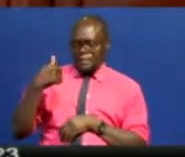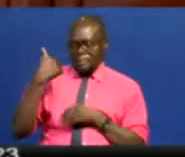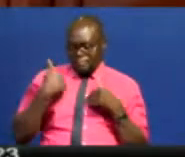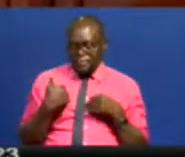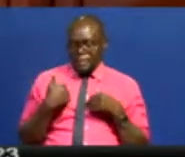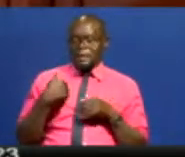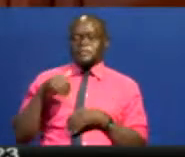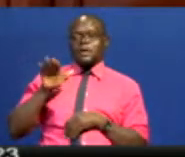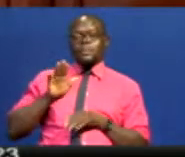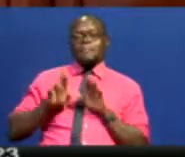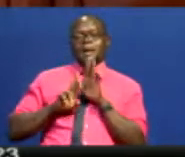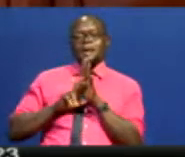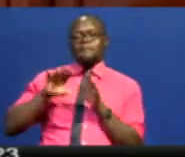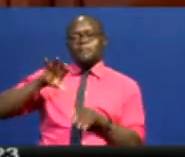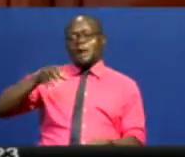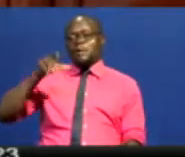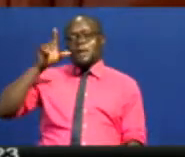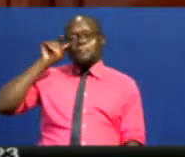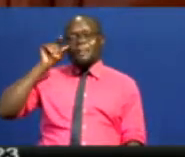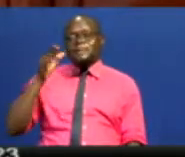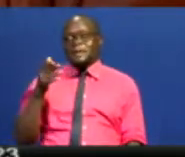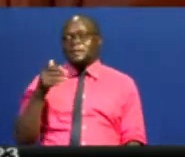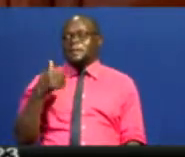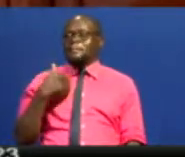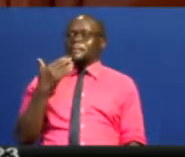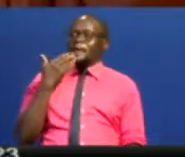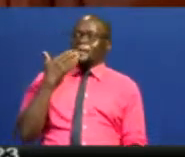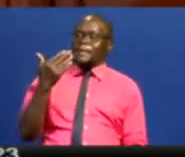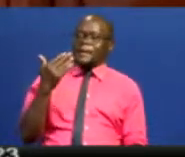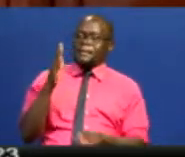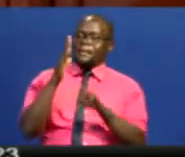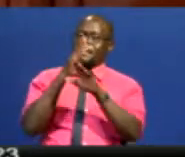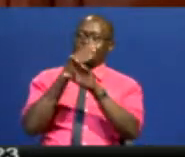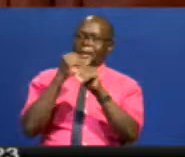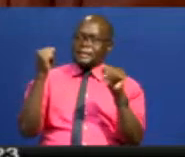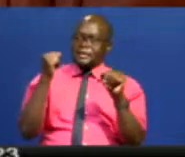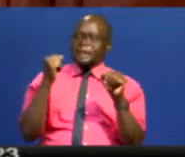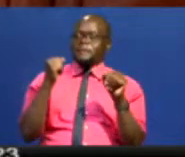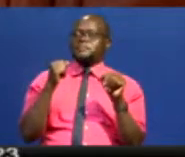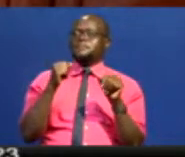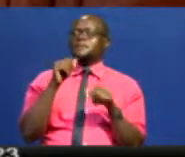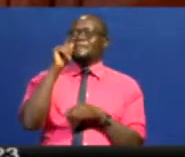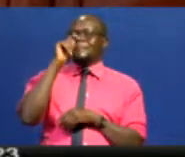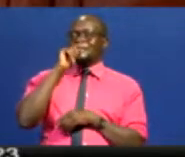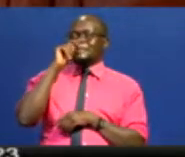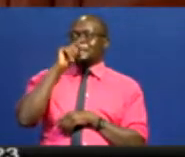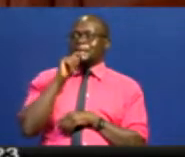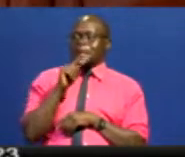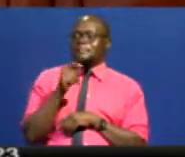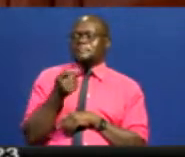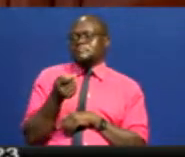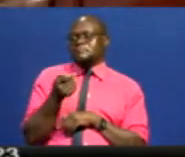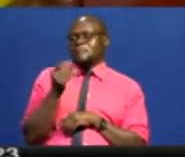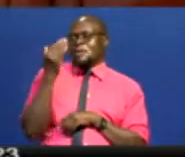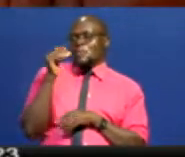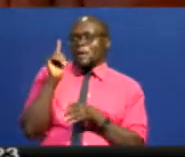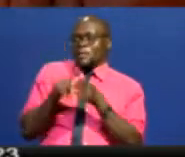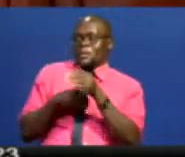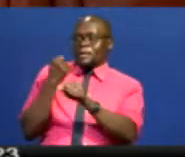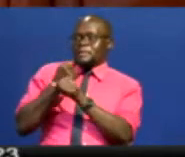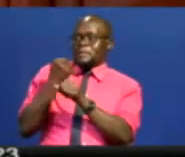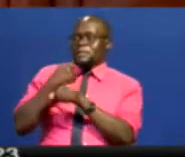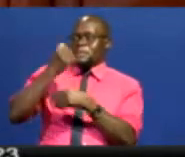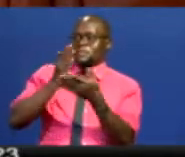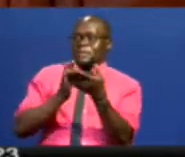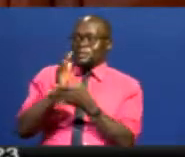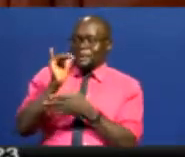nasikia vizuri sana, na ndio leo nampongeza Rais Samia Suluhu kwa juhudi ambazo wanafanya